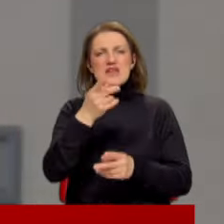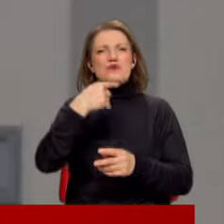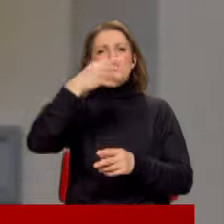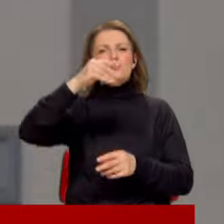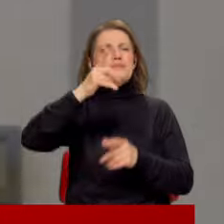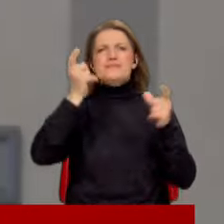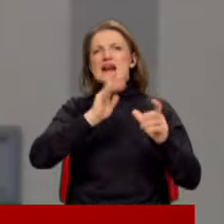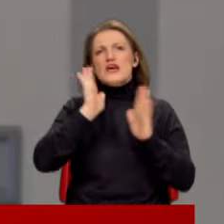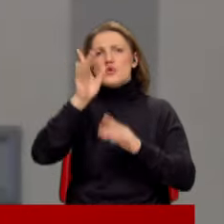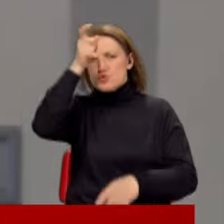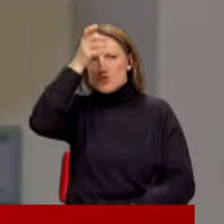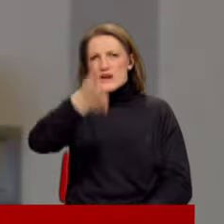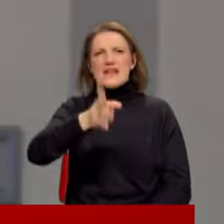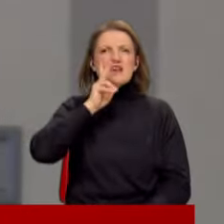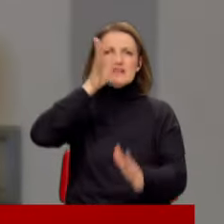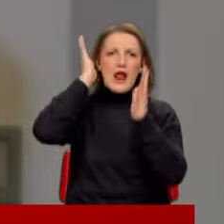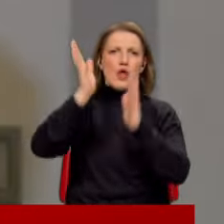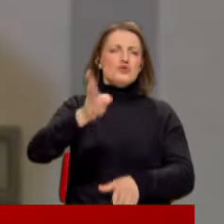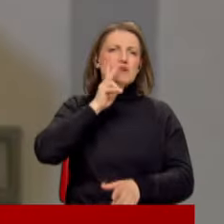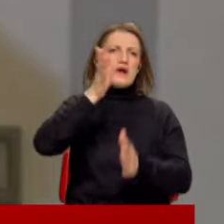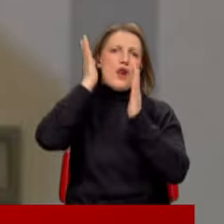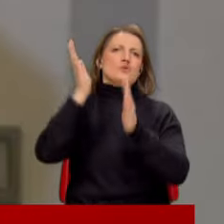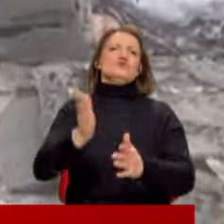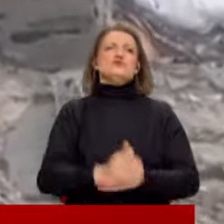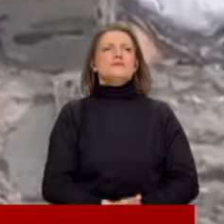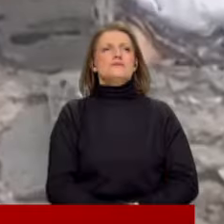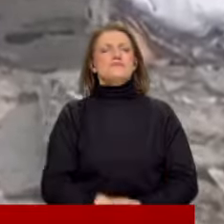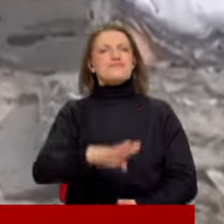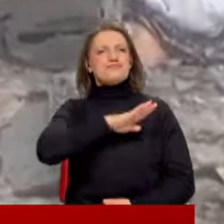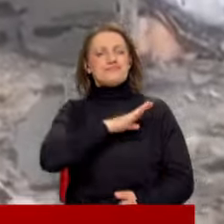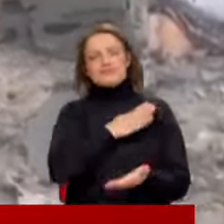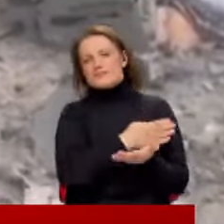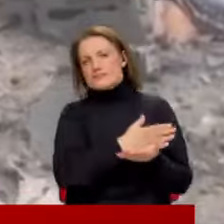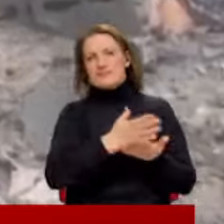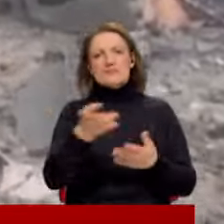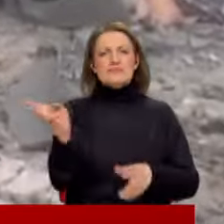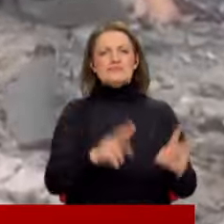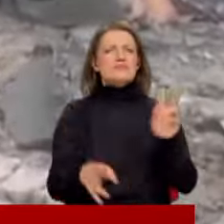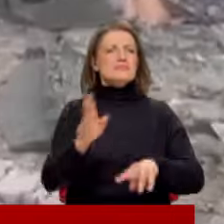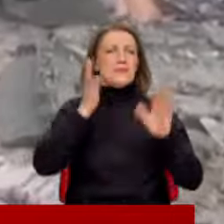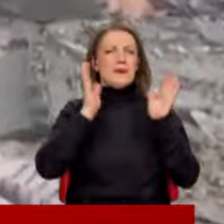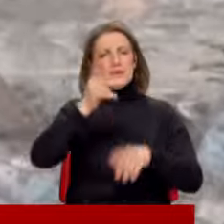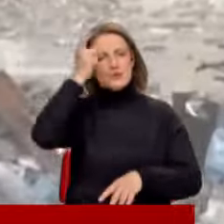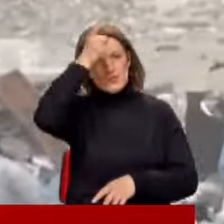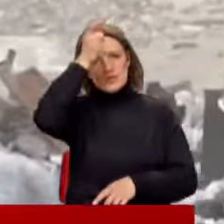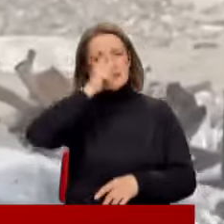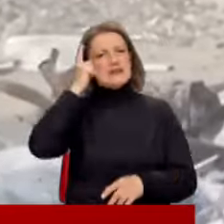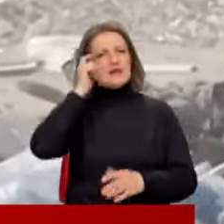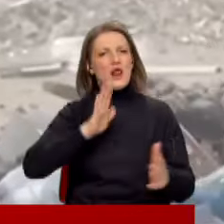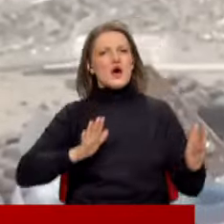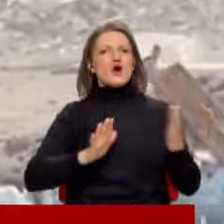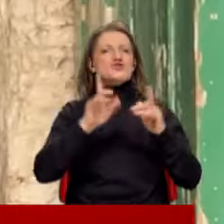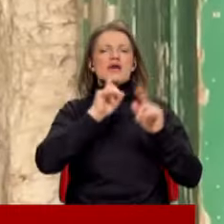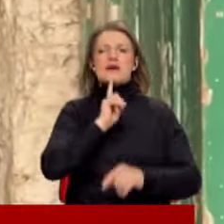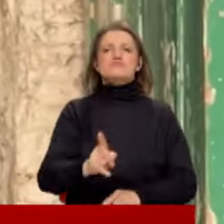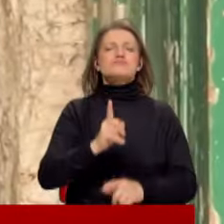gidiyor. Yazıklar olsun, yazıklar olsun, yazıklar olsun. Gazze'de devam eden katliamlarına rağmen Türkiye'nin İsrail'e karşı